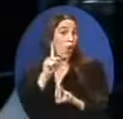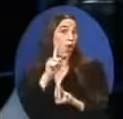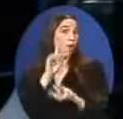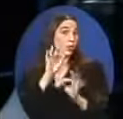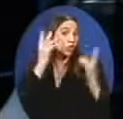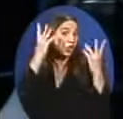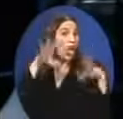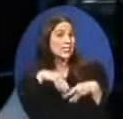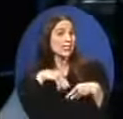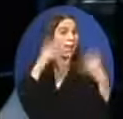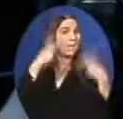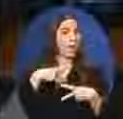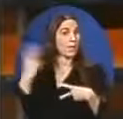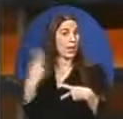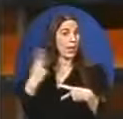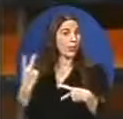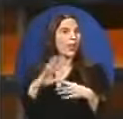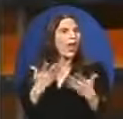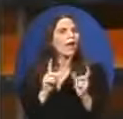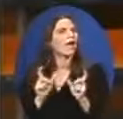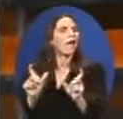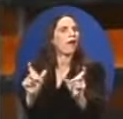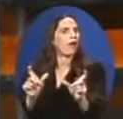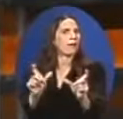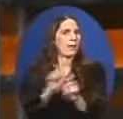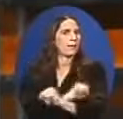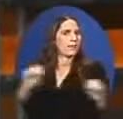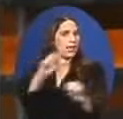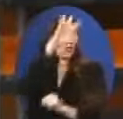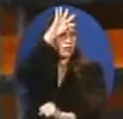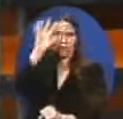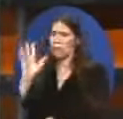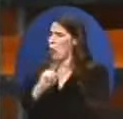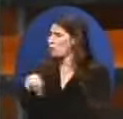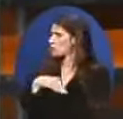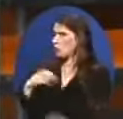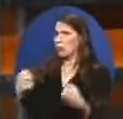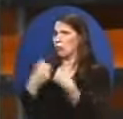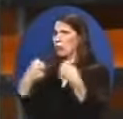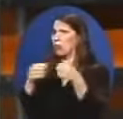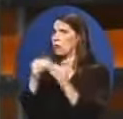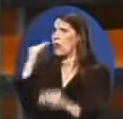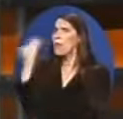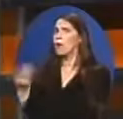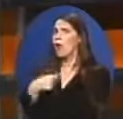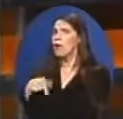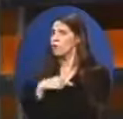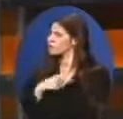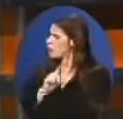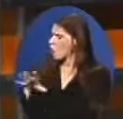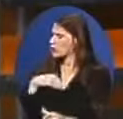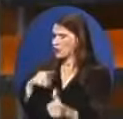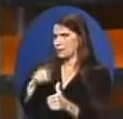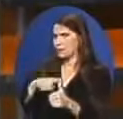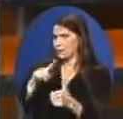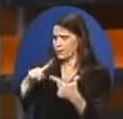איך אנחנו עוצרים את הגרעין האיראני? קודם כל, אני כופר בכך שיש אווירה של חיכוך, זה אחת. שתיים, אני חושב שמה שאמרו